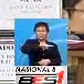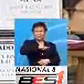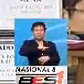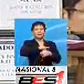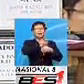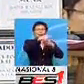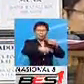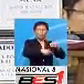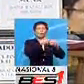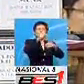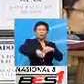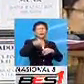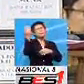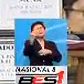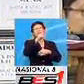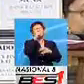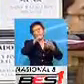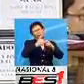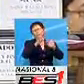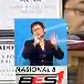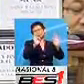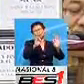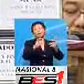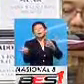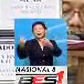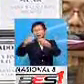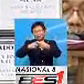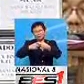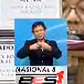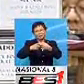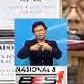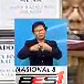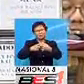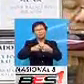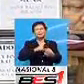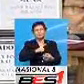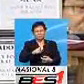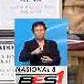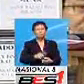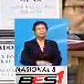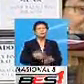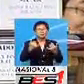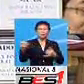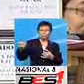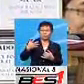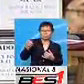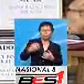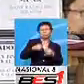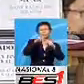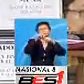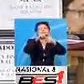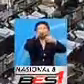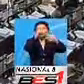sivil kita tidak ada masalah sangat tetapi ianya mempunyai kaitan dari segi Syariah jadi setakat ini saya dimaklumkan beberapa Negeri